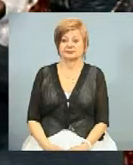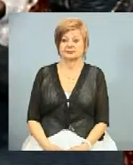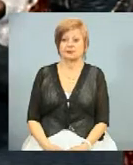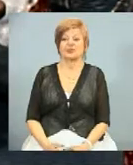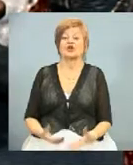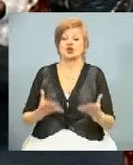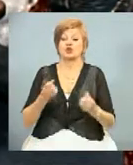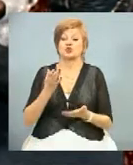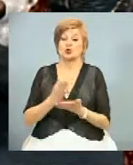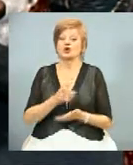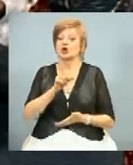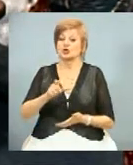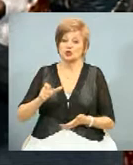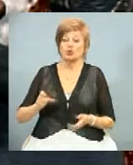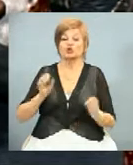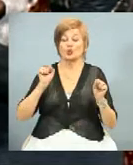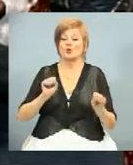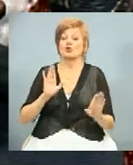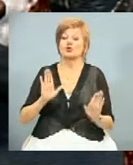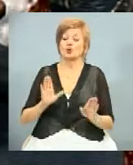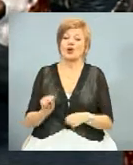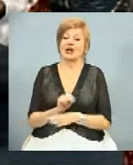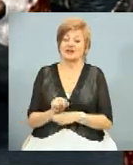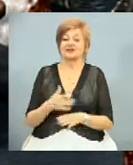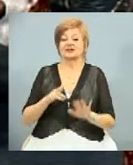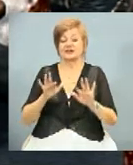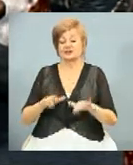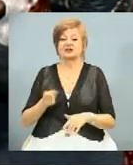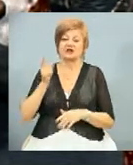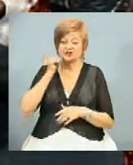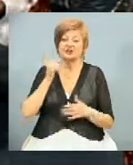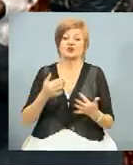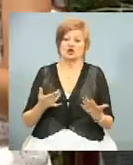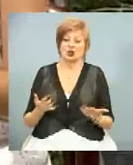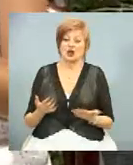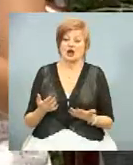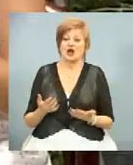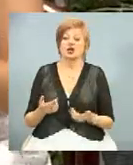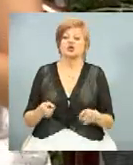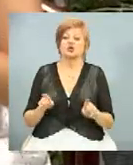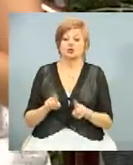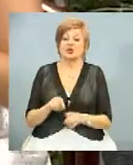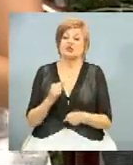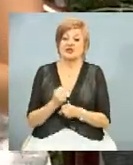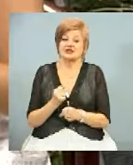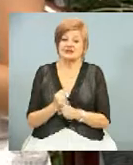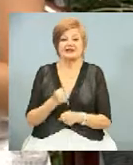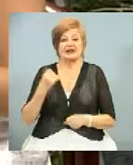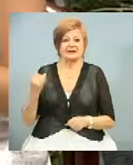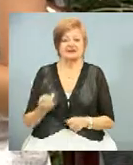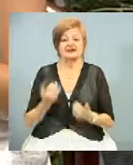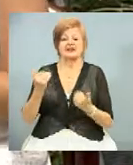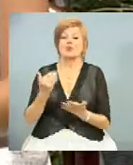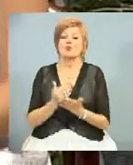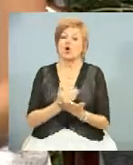А ще є такі люди, котрі можуть не тільки лікувати наші комп'ютери, телефони, ну чи інші електронні гаджети, а також створювати якісь цікаві для них